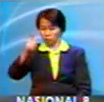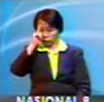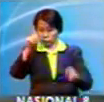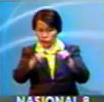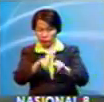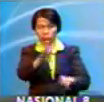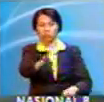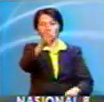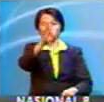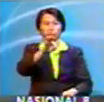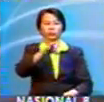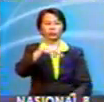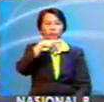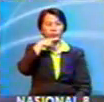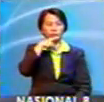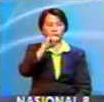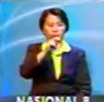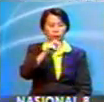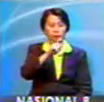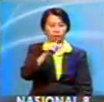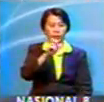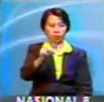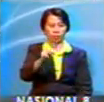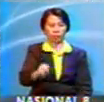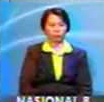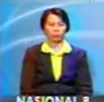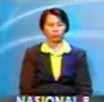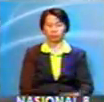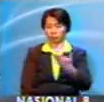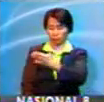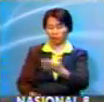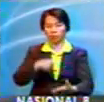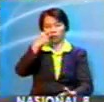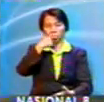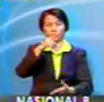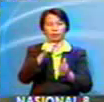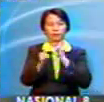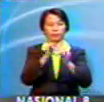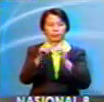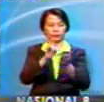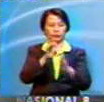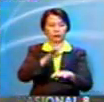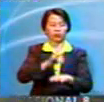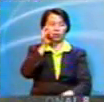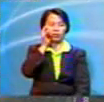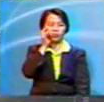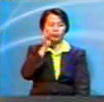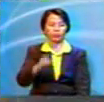melantik Tunku Parlimen Besar Kedah. Menarik juga booth pameran. Beliau berkata demikian dalam sidang media di Alustar.